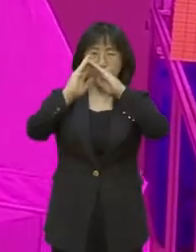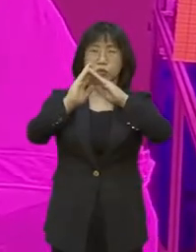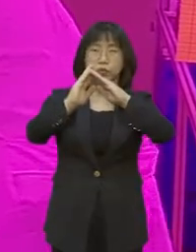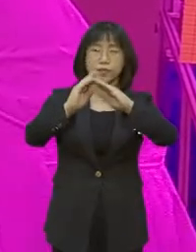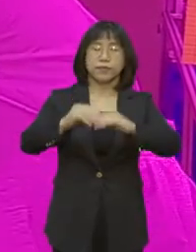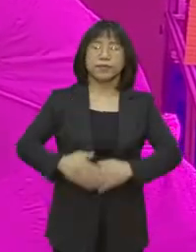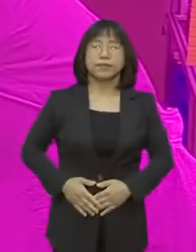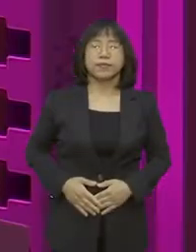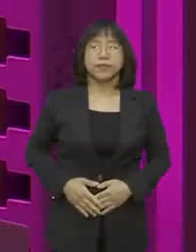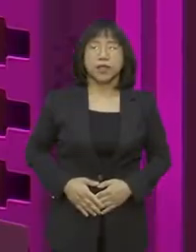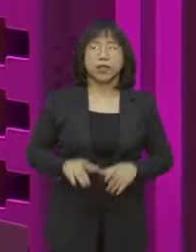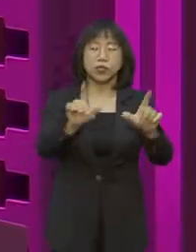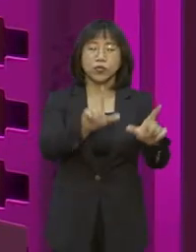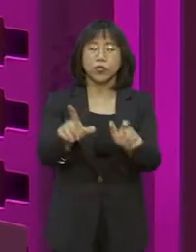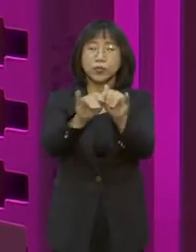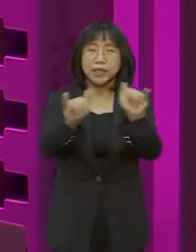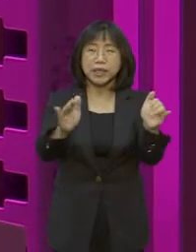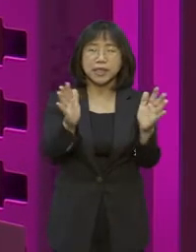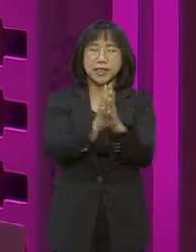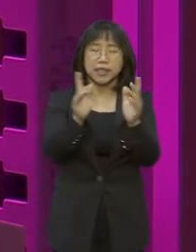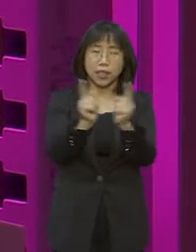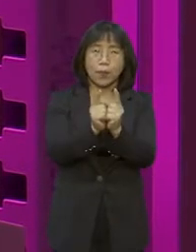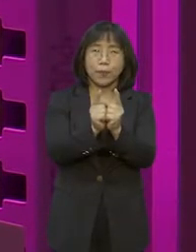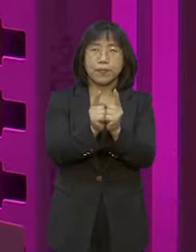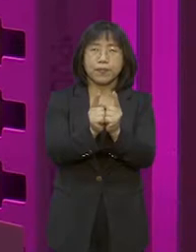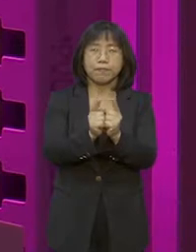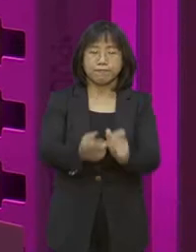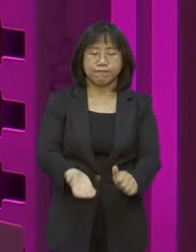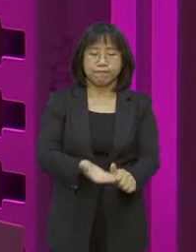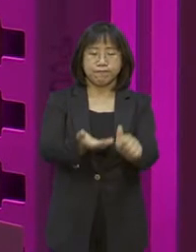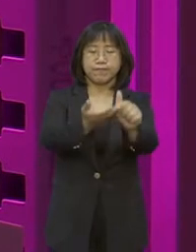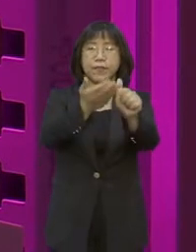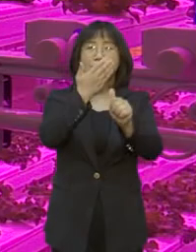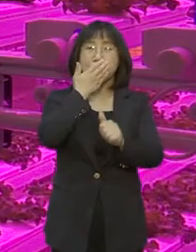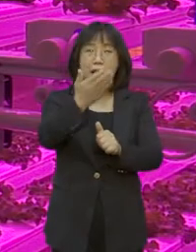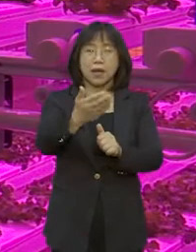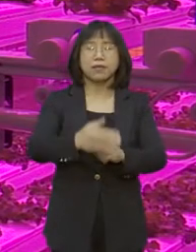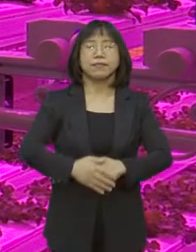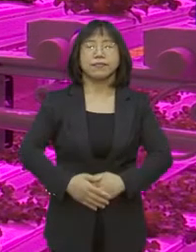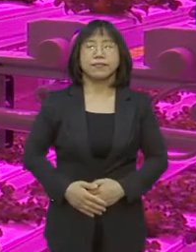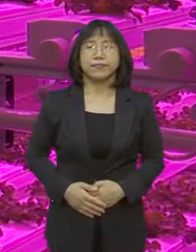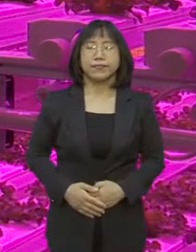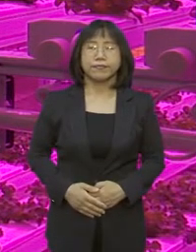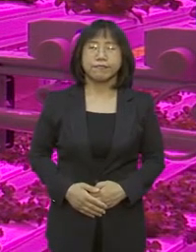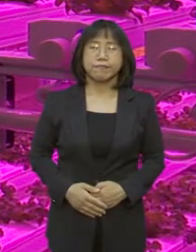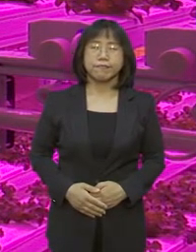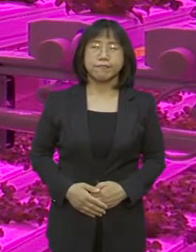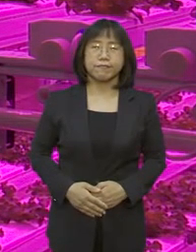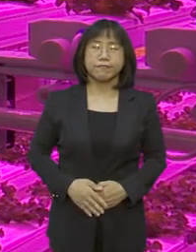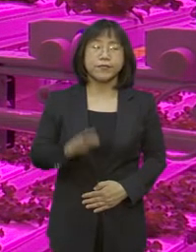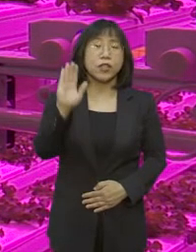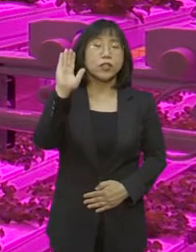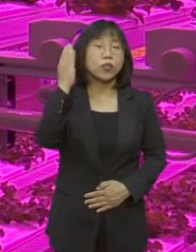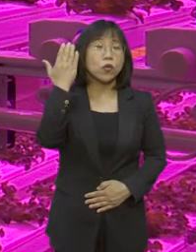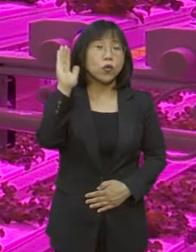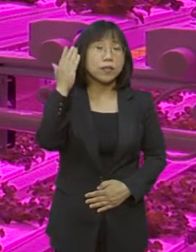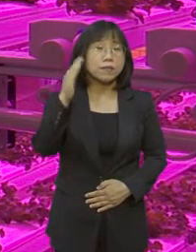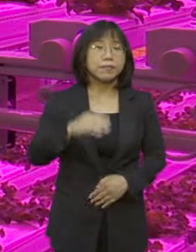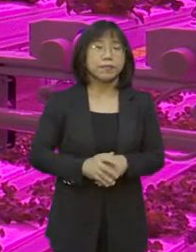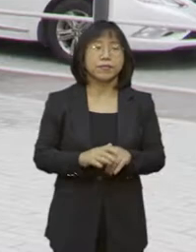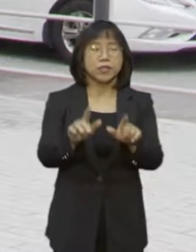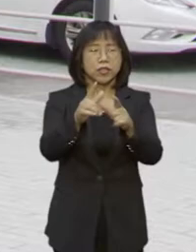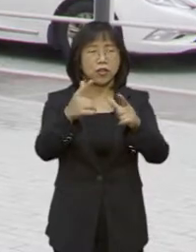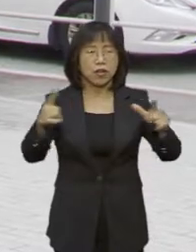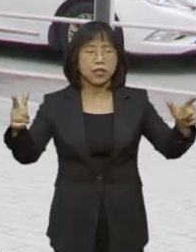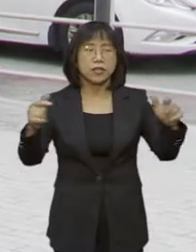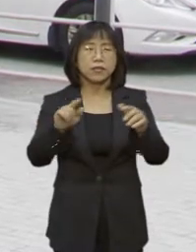스마트팜은 구민들이 직접 재배하는 체험을 할 수 있는 실내 온실로 도시의 작은 식물원 역할을 수행하고 있습니다.